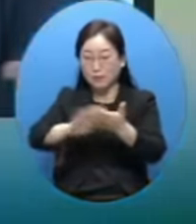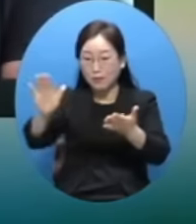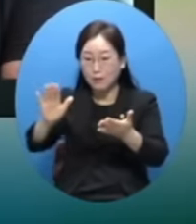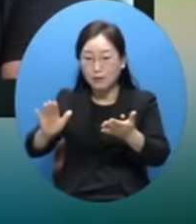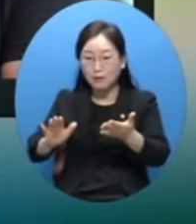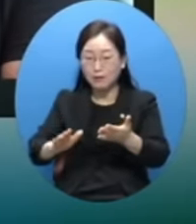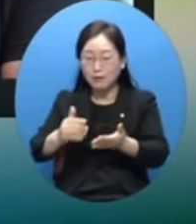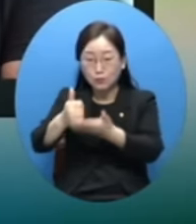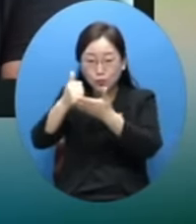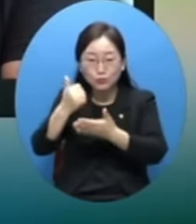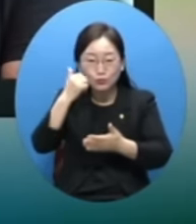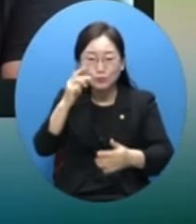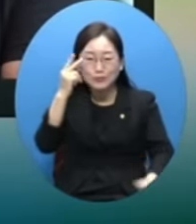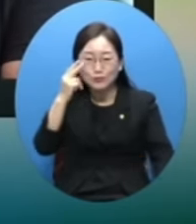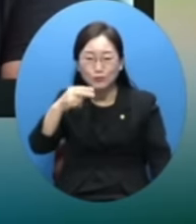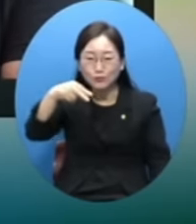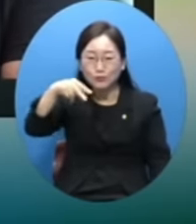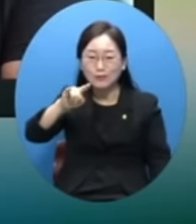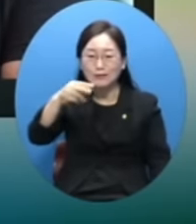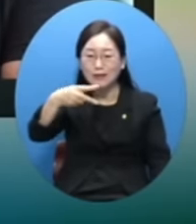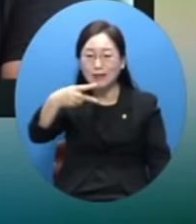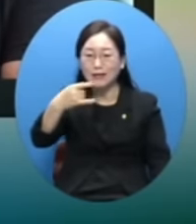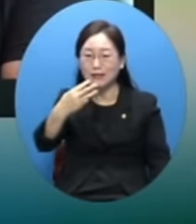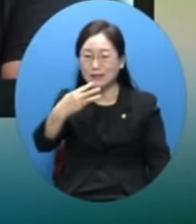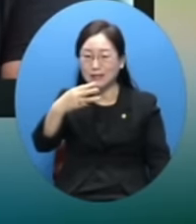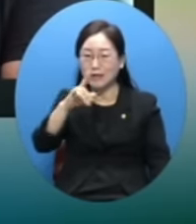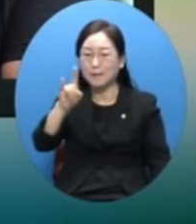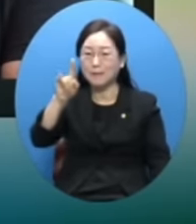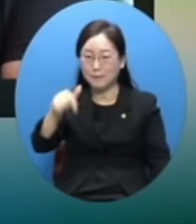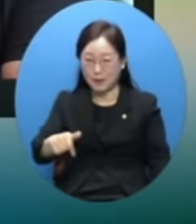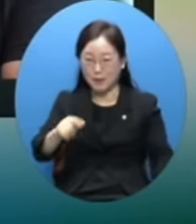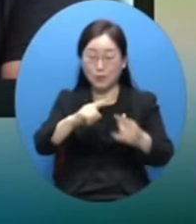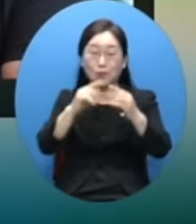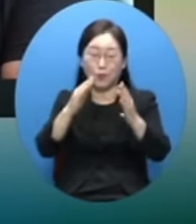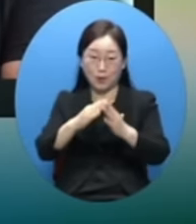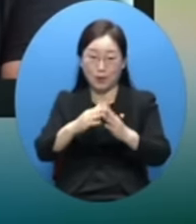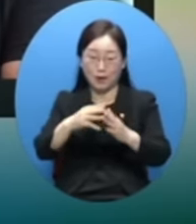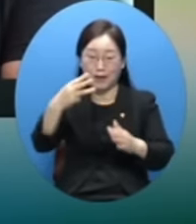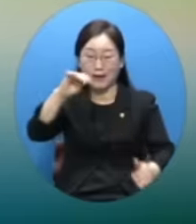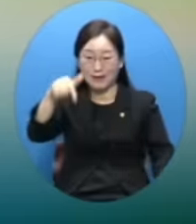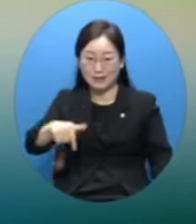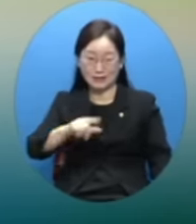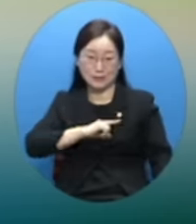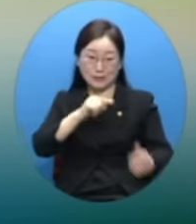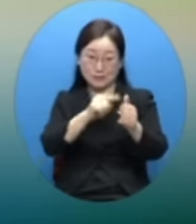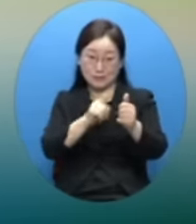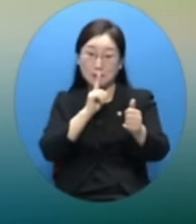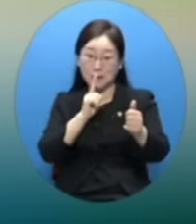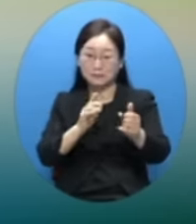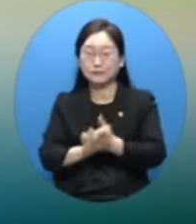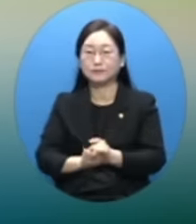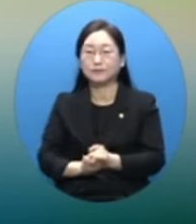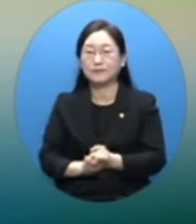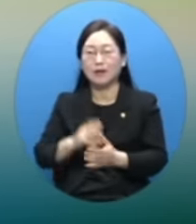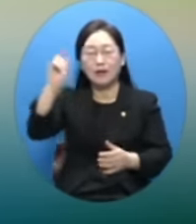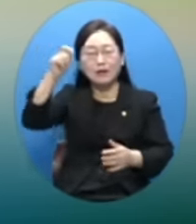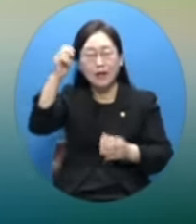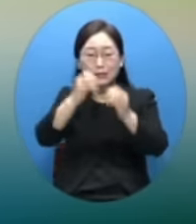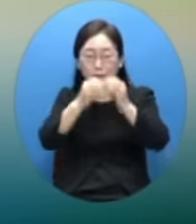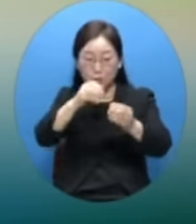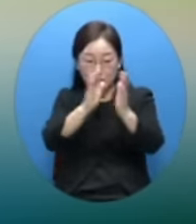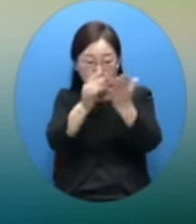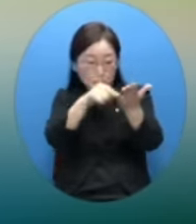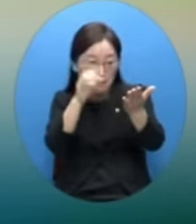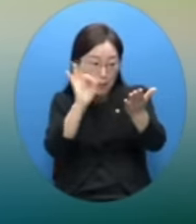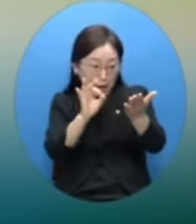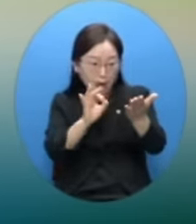워렌 목사님이 계신데 릭 워렌 목사님께서 이렇게 말씀하셨습니다. 다윗이 시편에서 그랬듯이 기도를 통해 하나님께 마음을